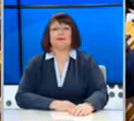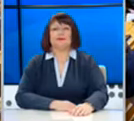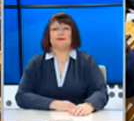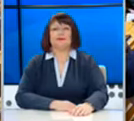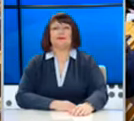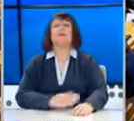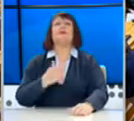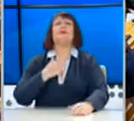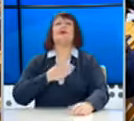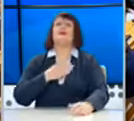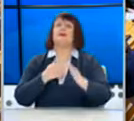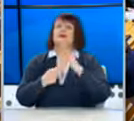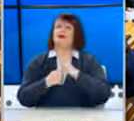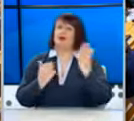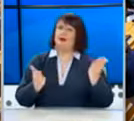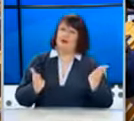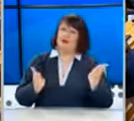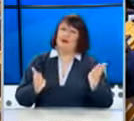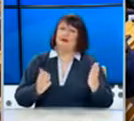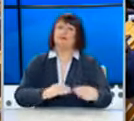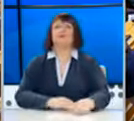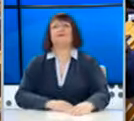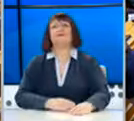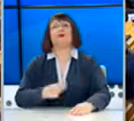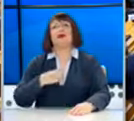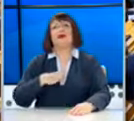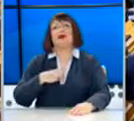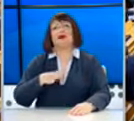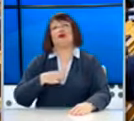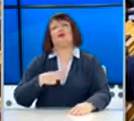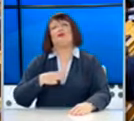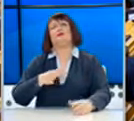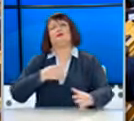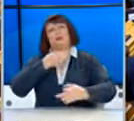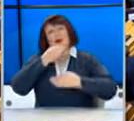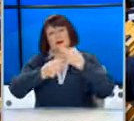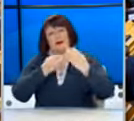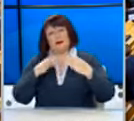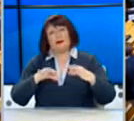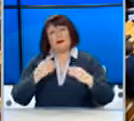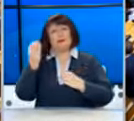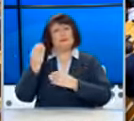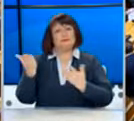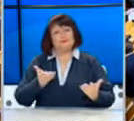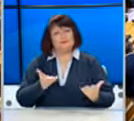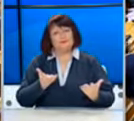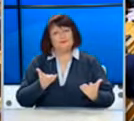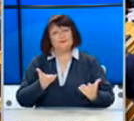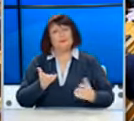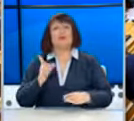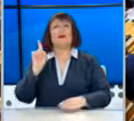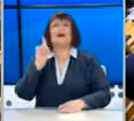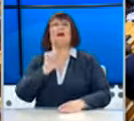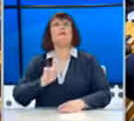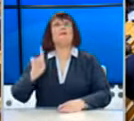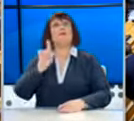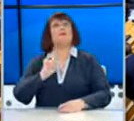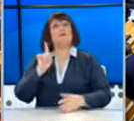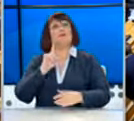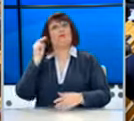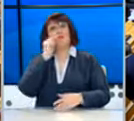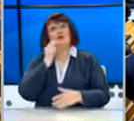Ευχαριστώ πάρα πολύ, κύριε πρόεδρε. Θα ήθελα καταρχήν να καλωσορίσω στην αίθουσα τον κύριο Μητσοτάκη και να